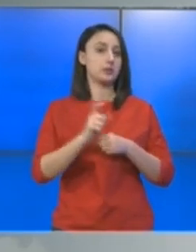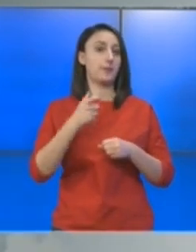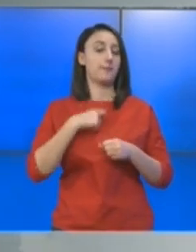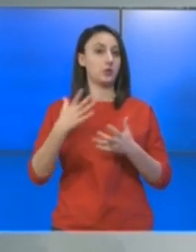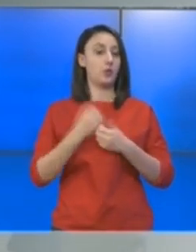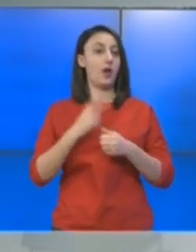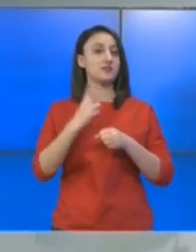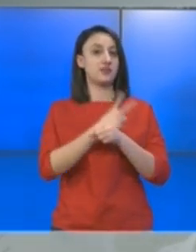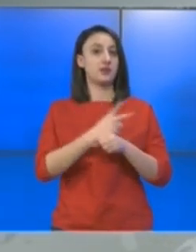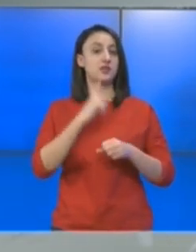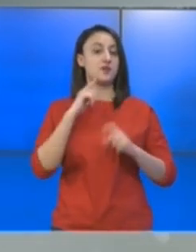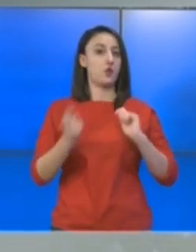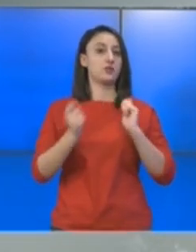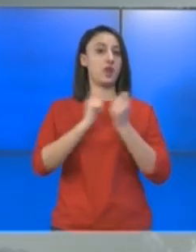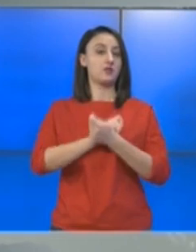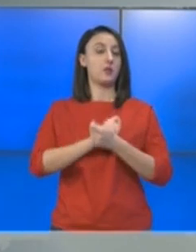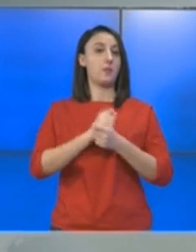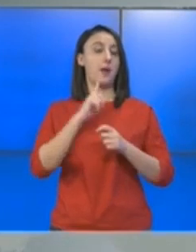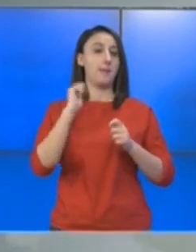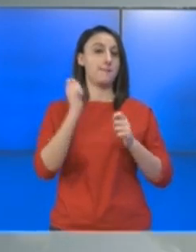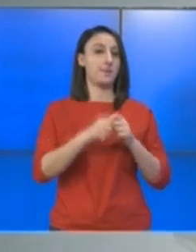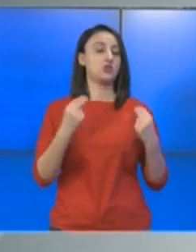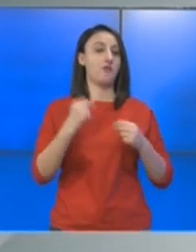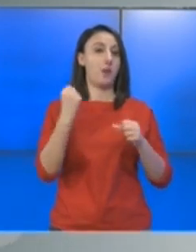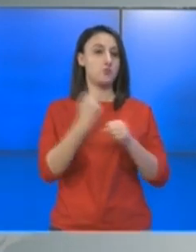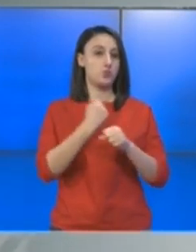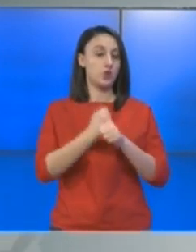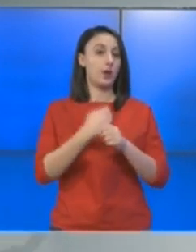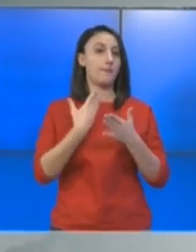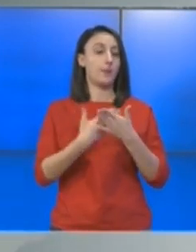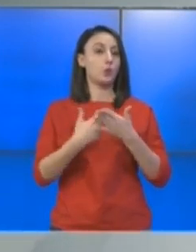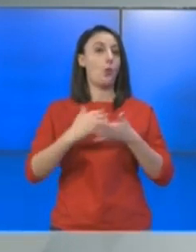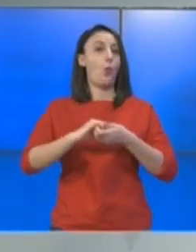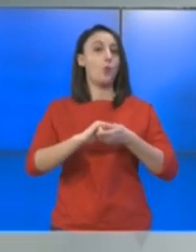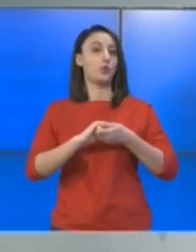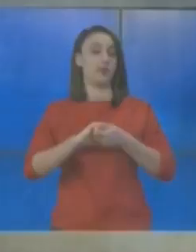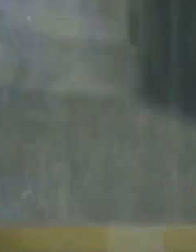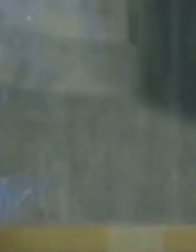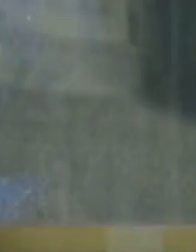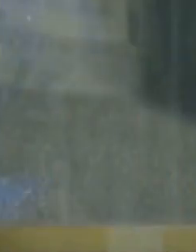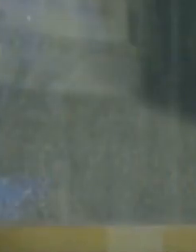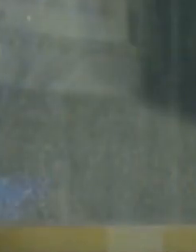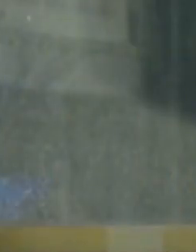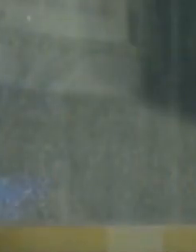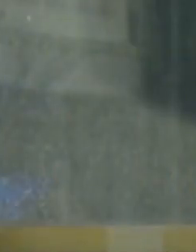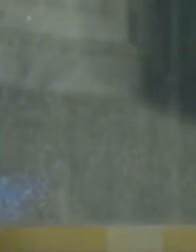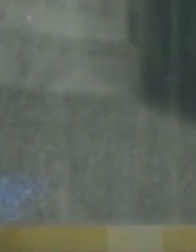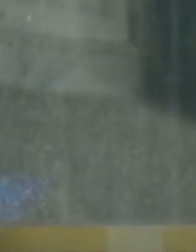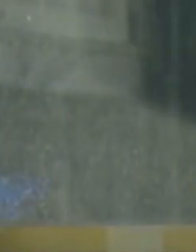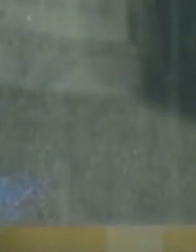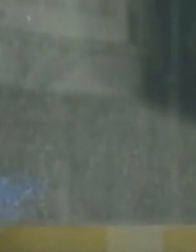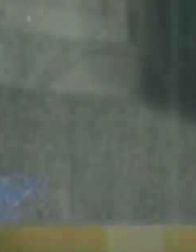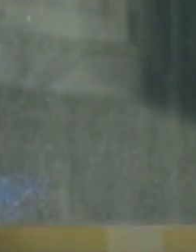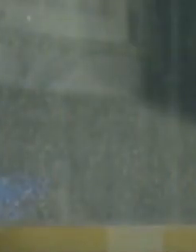executate de stat se vor transforma amenzile în muncă în folosul comunității Ministrul Finanțelor